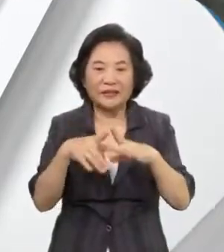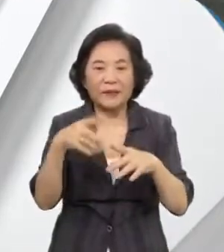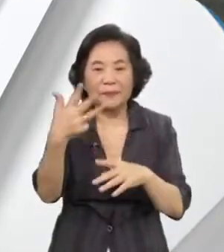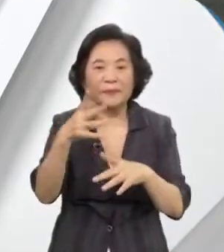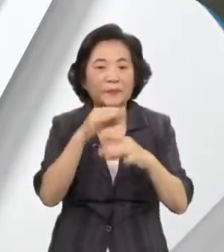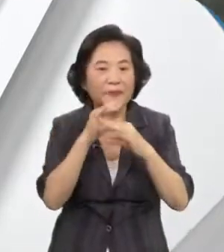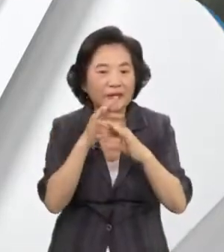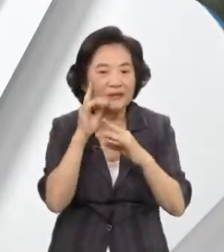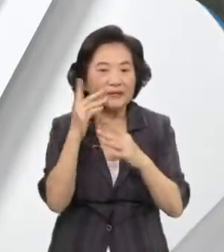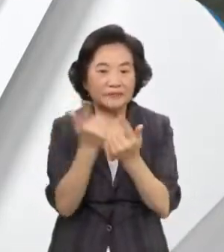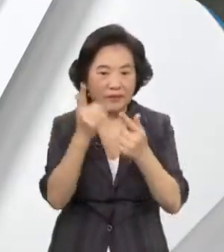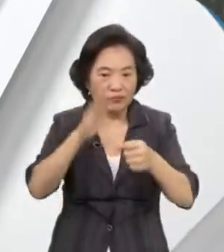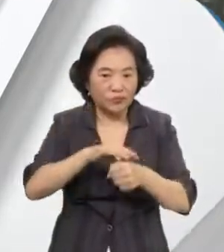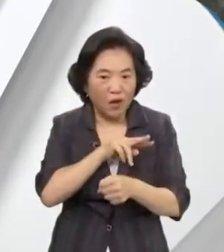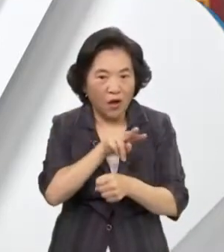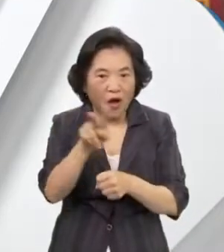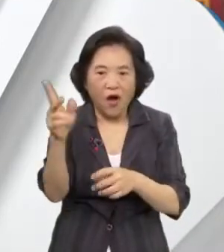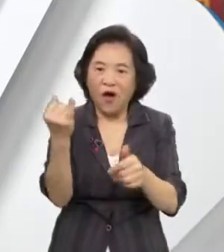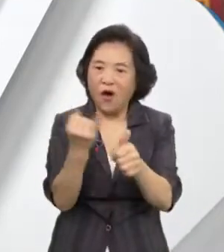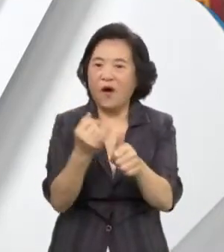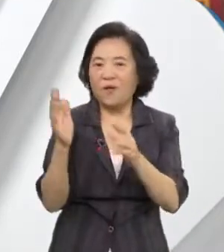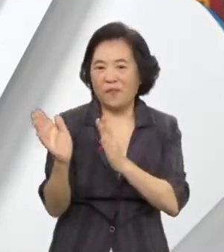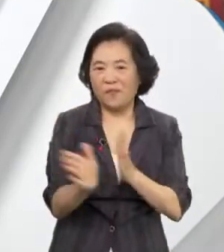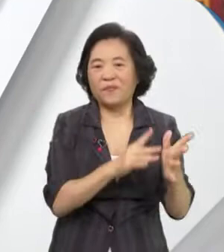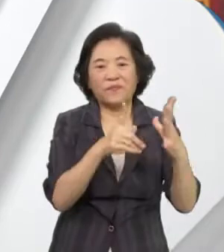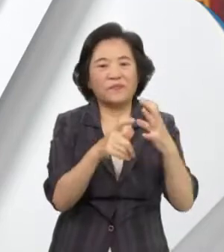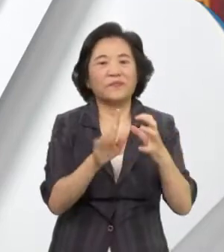竹白埔见证了一门好事。